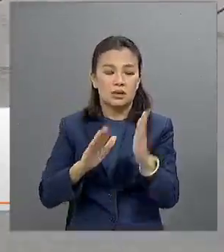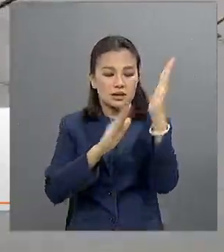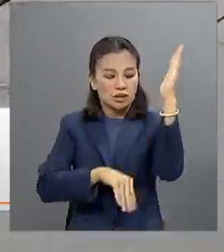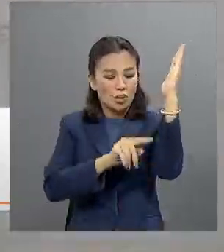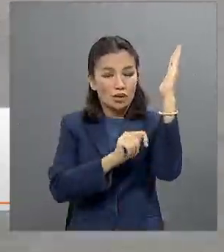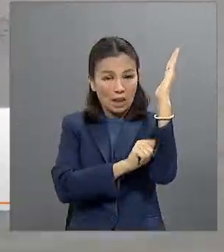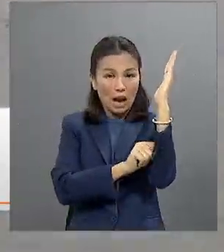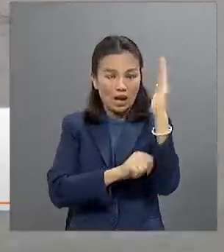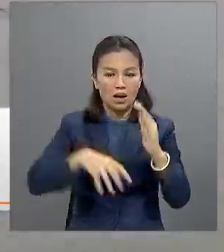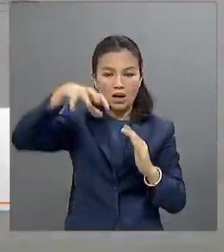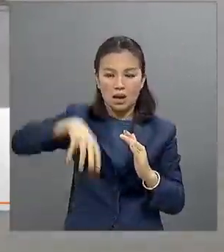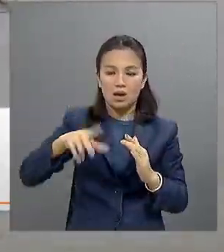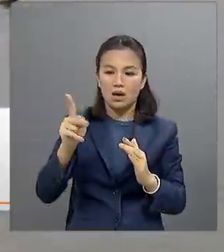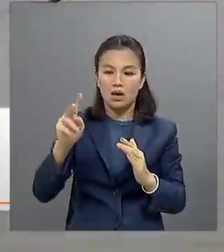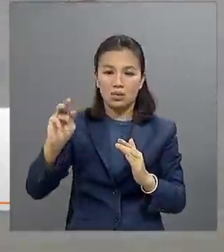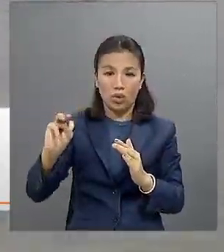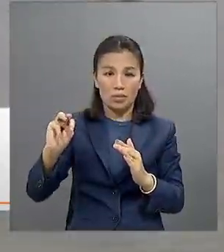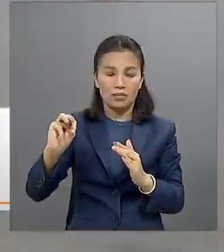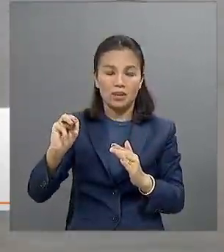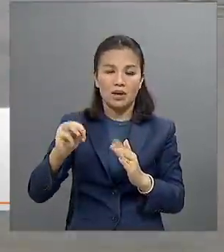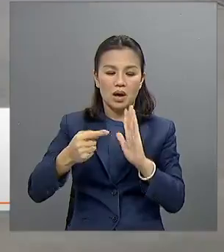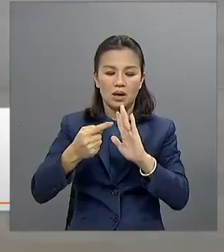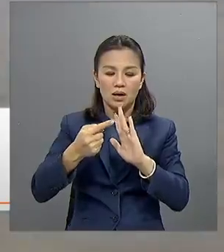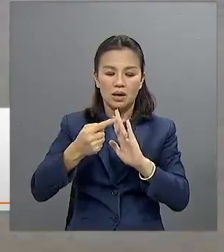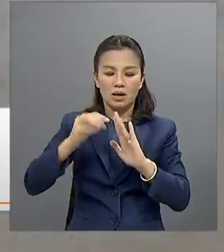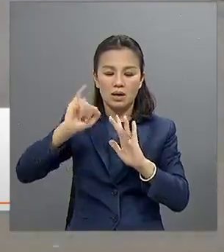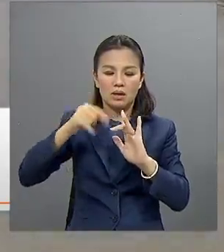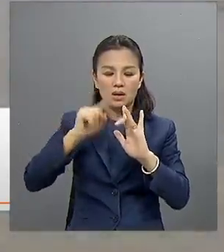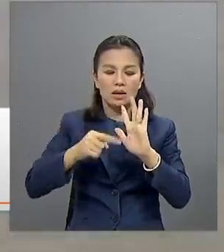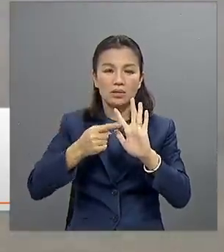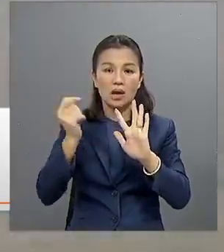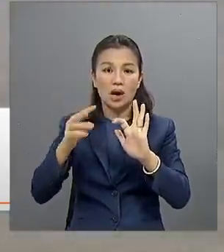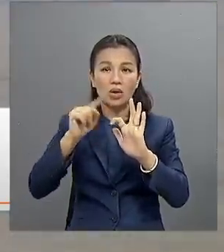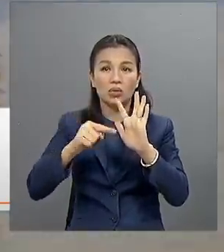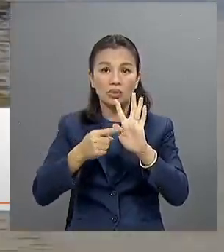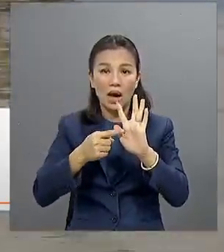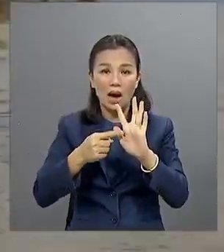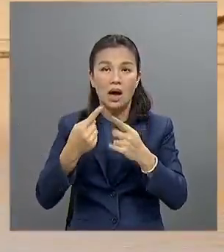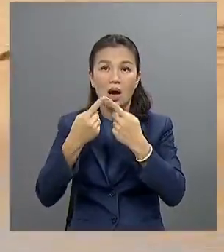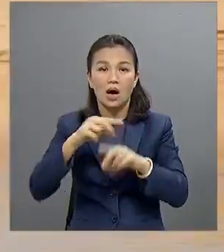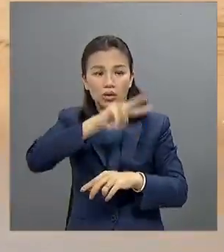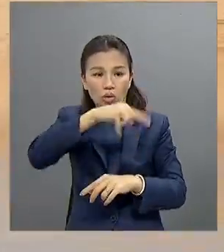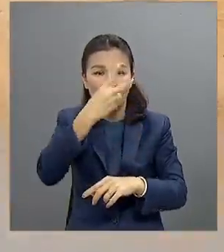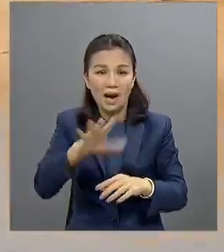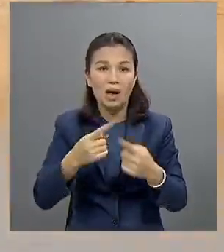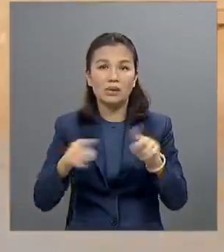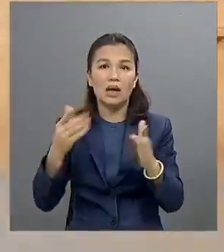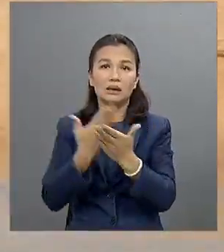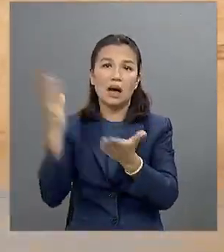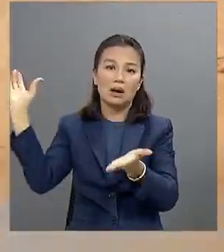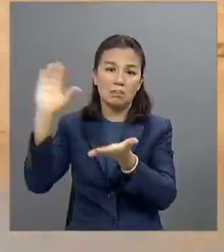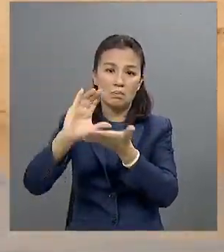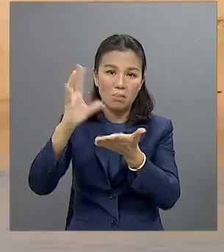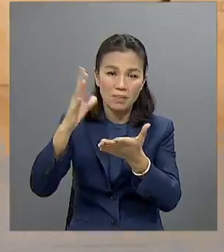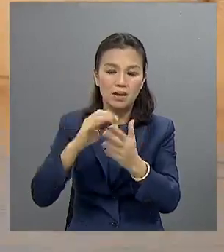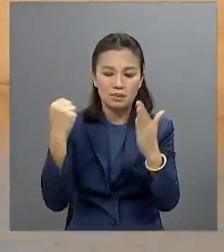าเขาก็ไปสำรวจเส้นทางให้เรียบร้อยแล้วแต่แหมกลับไม่มีงบประมาณในการไปช่วยเหลือชาวบ้านก็เป็นเรื่องที่น่าเสียดายด้